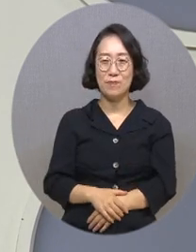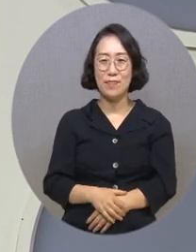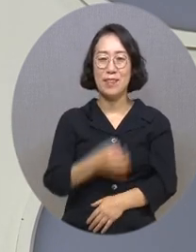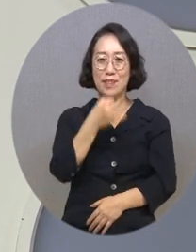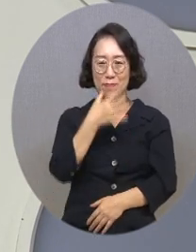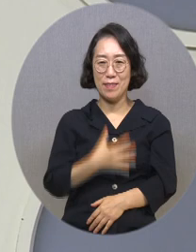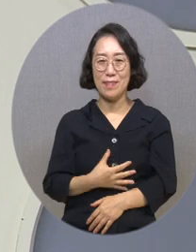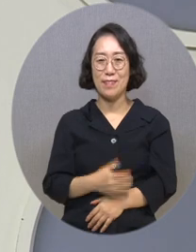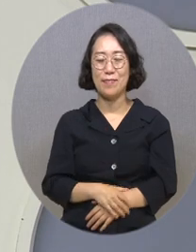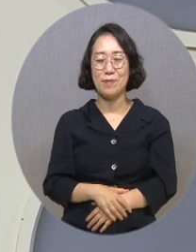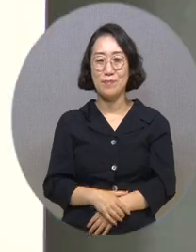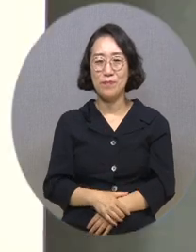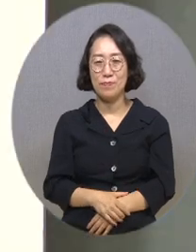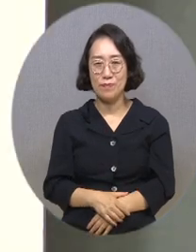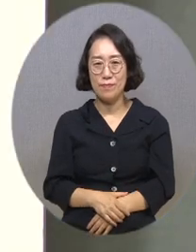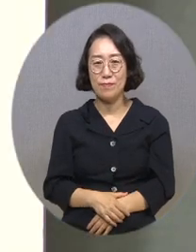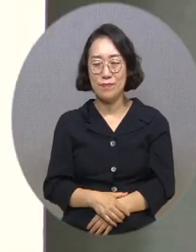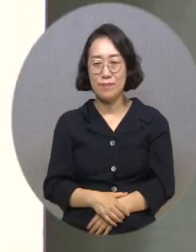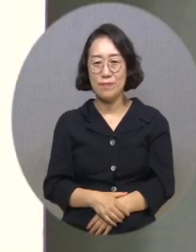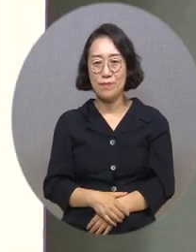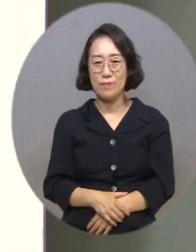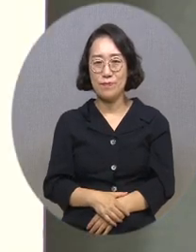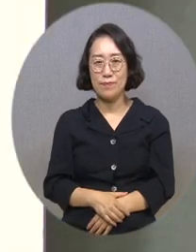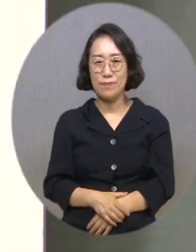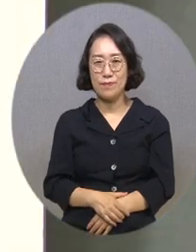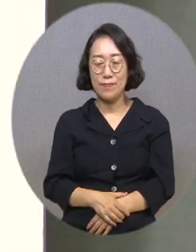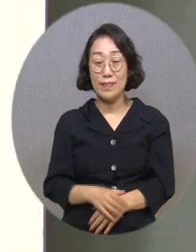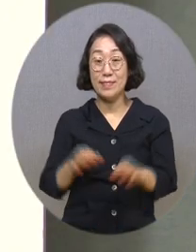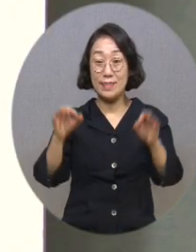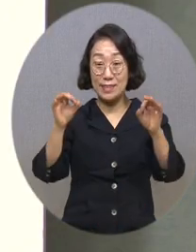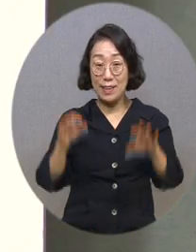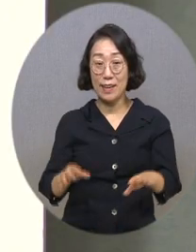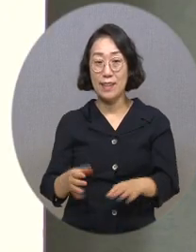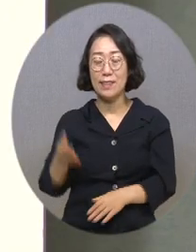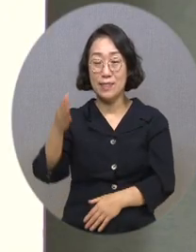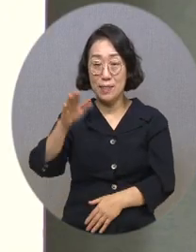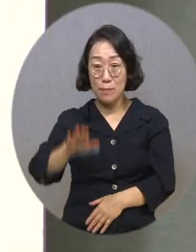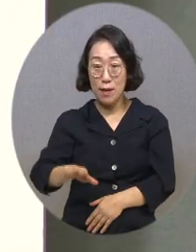힘들어요 이렇게. 여기서 잠깐 짧은 시간이지만은